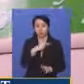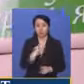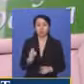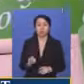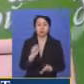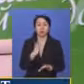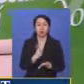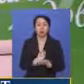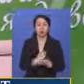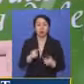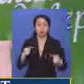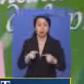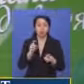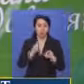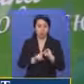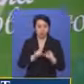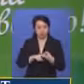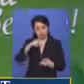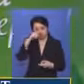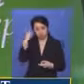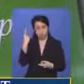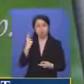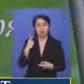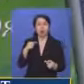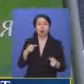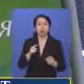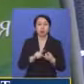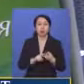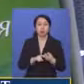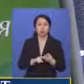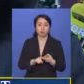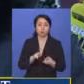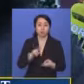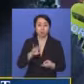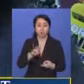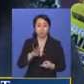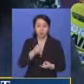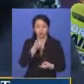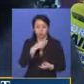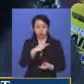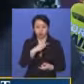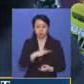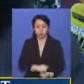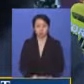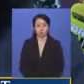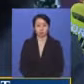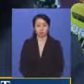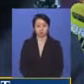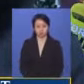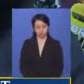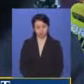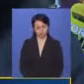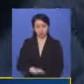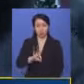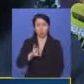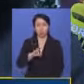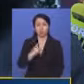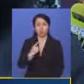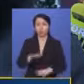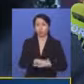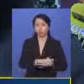ценам представлены противовирусные, жаропонижающие, антибактериальные и антигистаминные препараты. На оптовом рынке эти лекарства